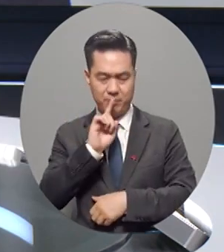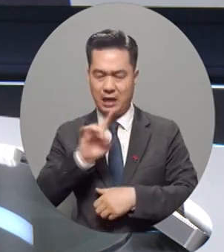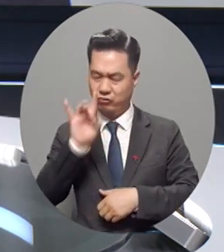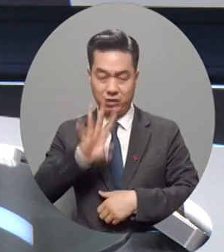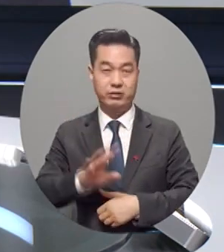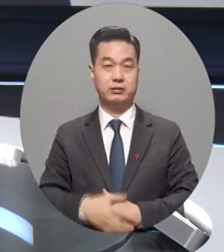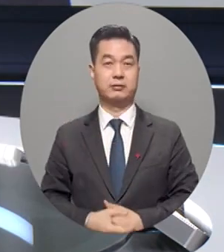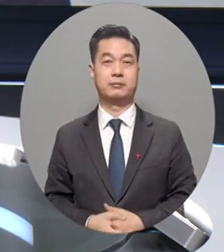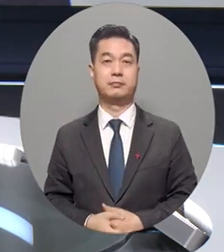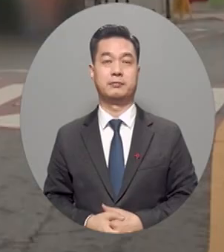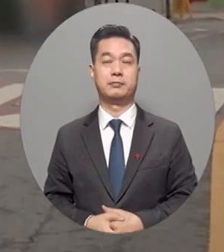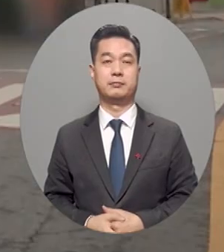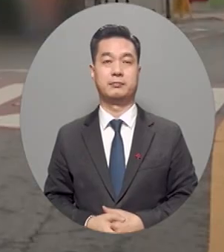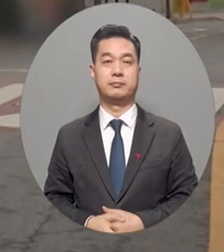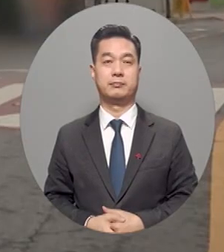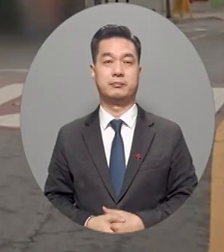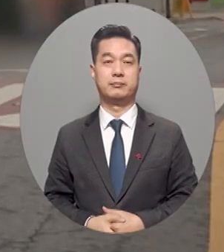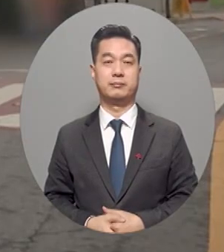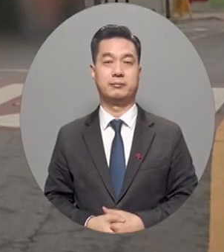취재했습니다.